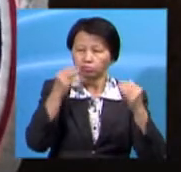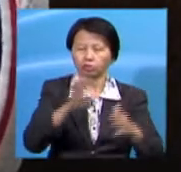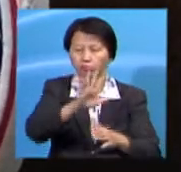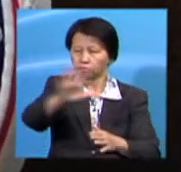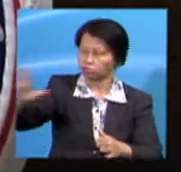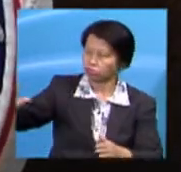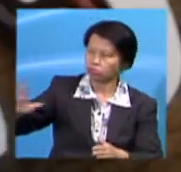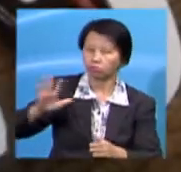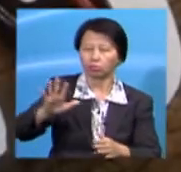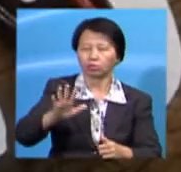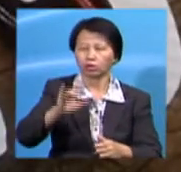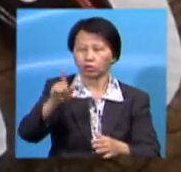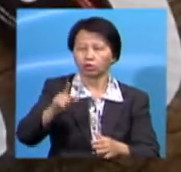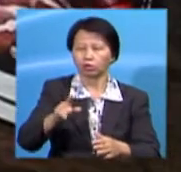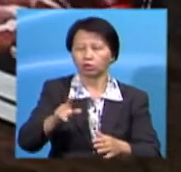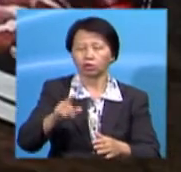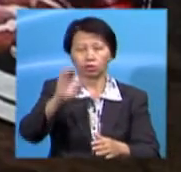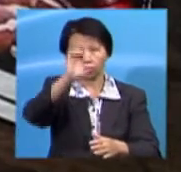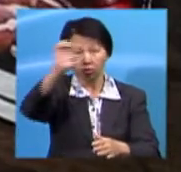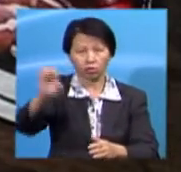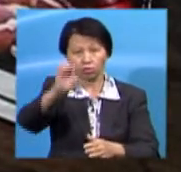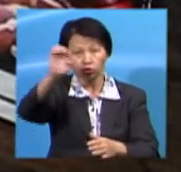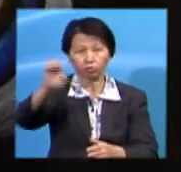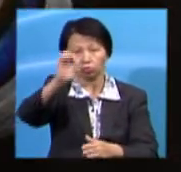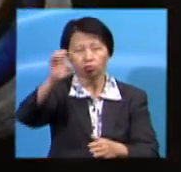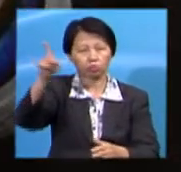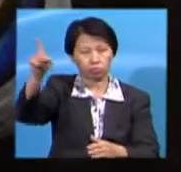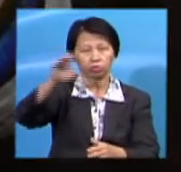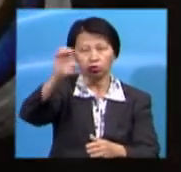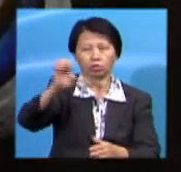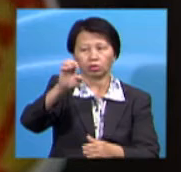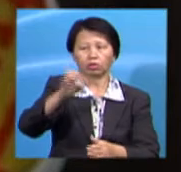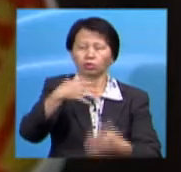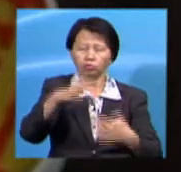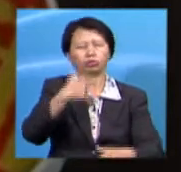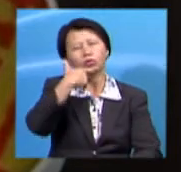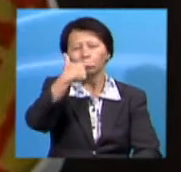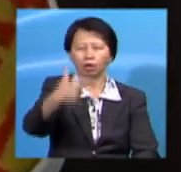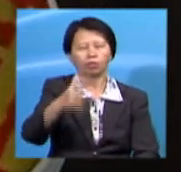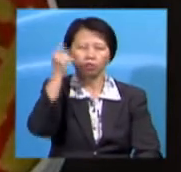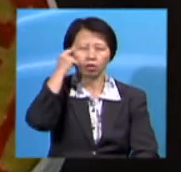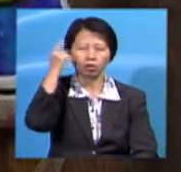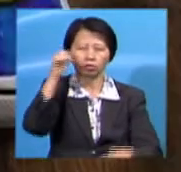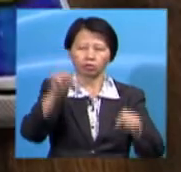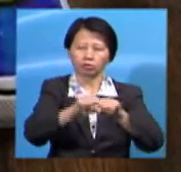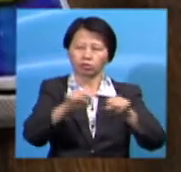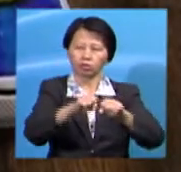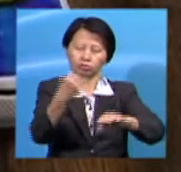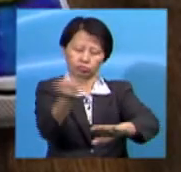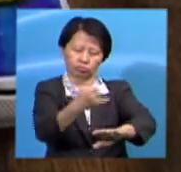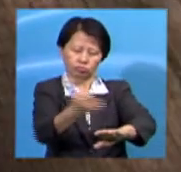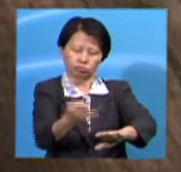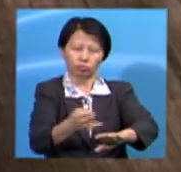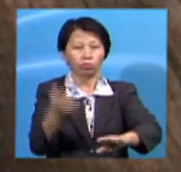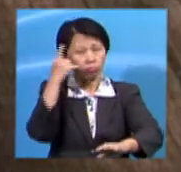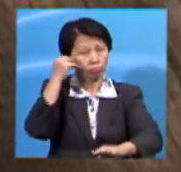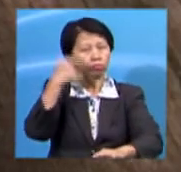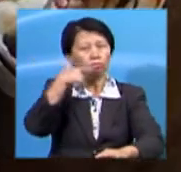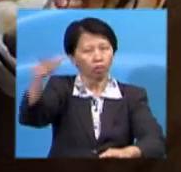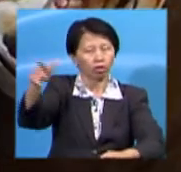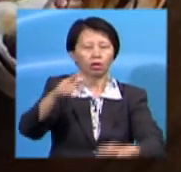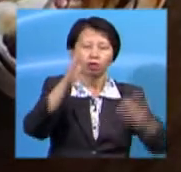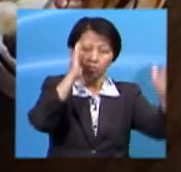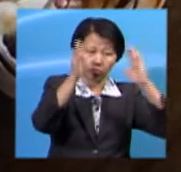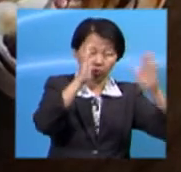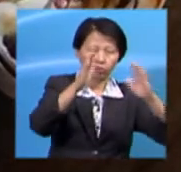mereka yang di belah Europe ni, di belah Eropah ni, diorang dah memang dah lama dah tahu tentang lukisan pada kasut ni. Cuma dekat